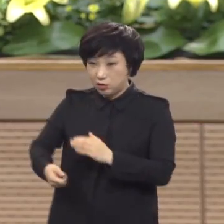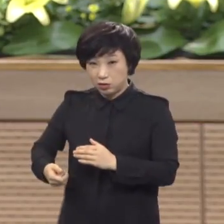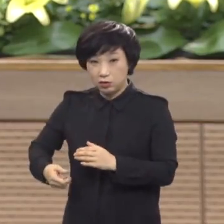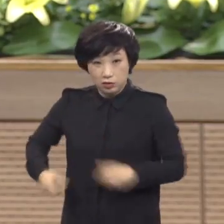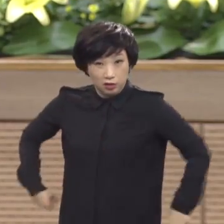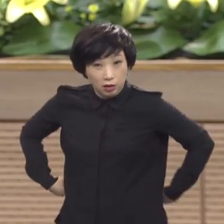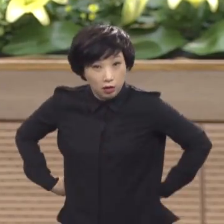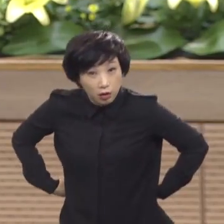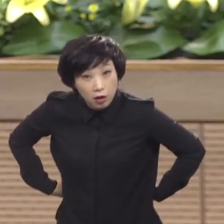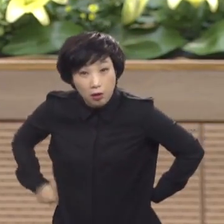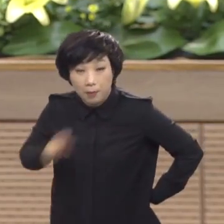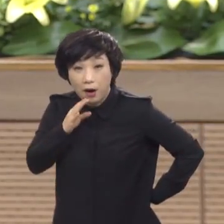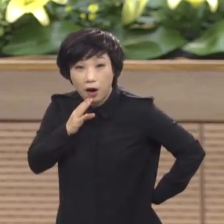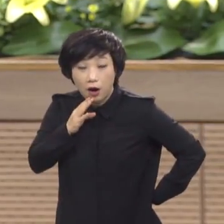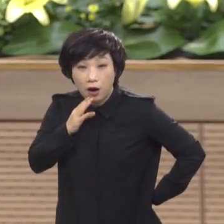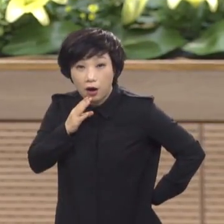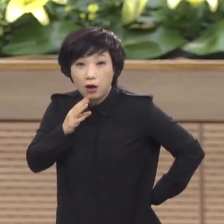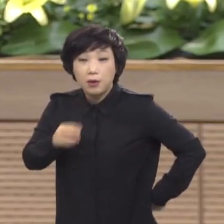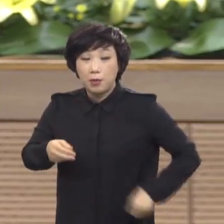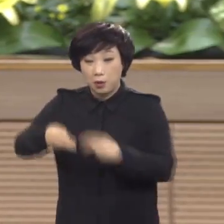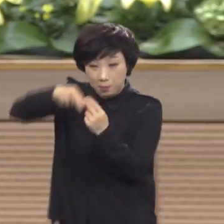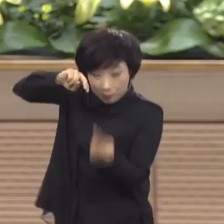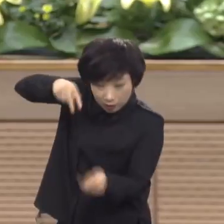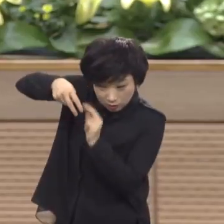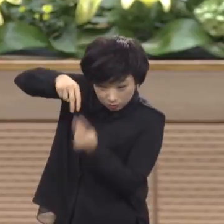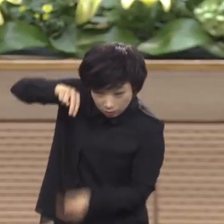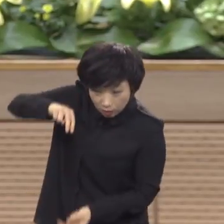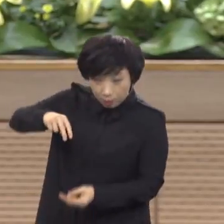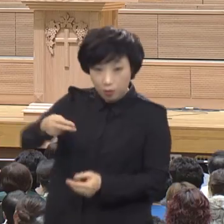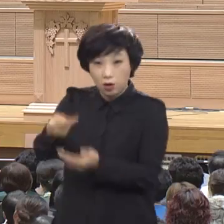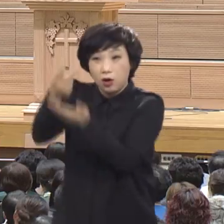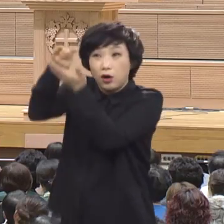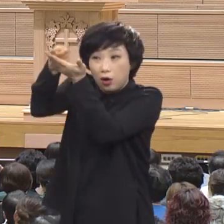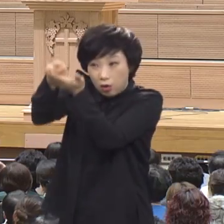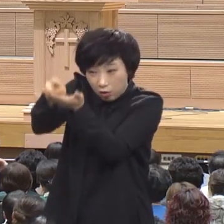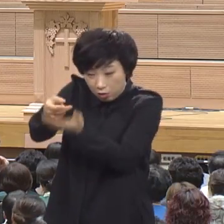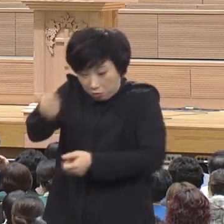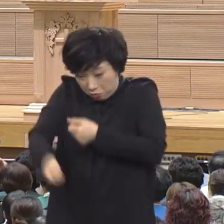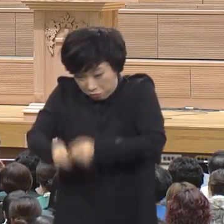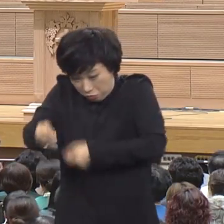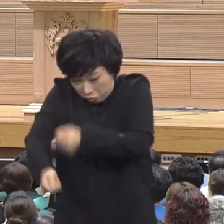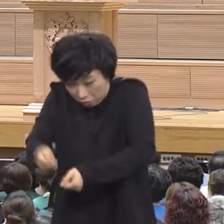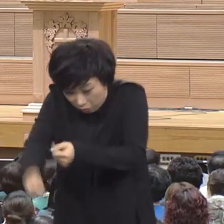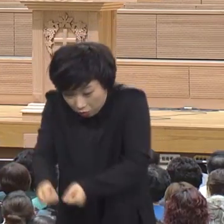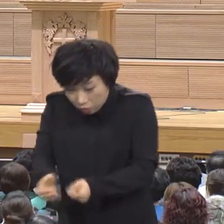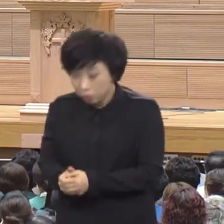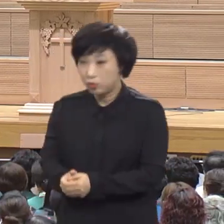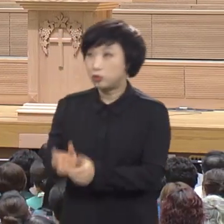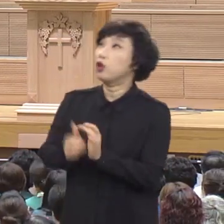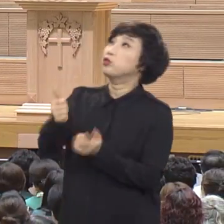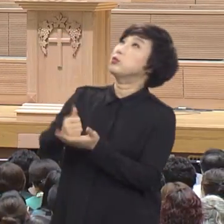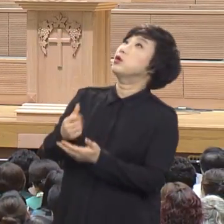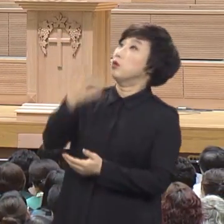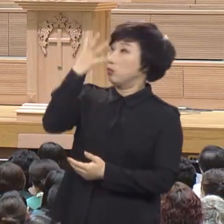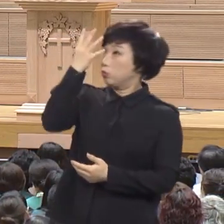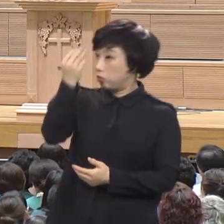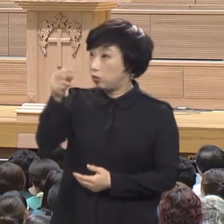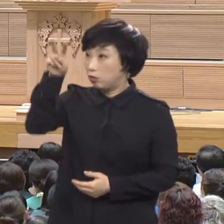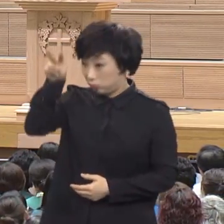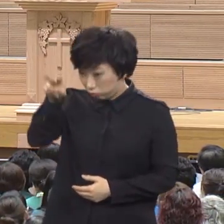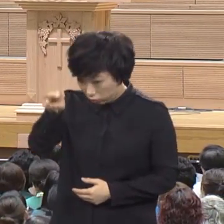사람이 밧줄에 매서 예수님 앞에 내려놨어요. 예수님이 그를 바라봐.